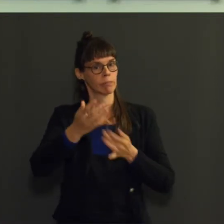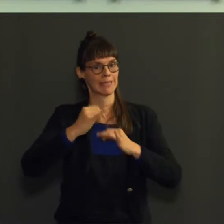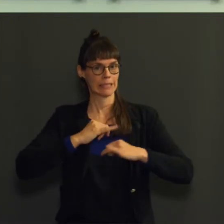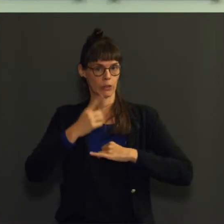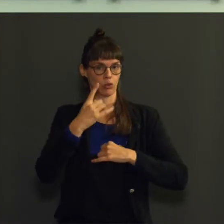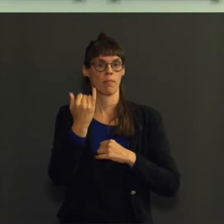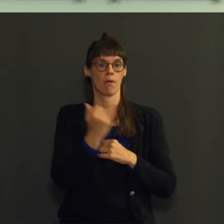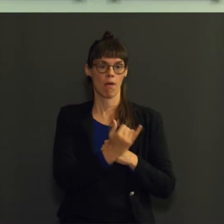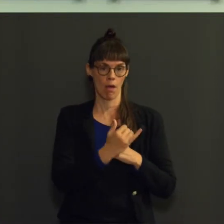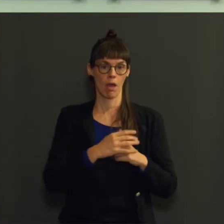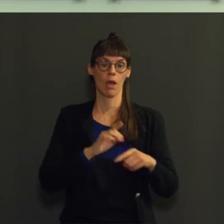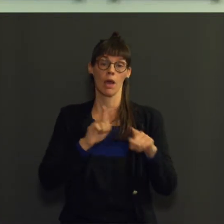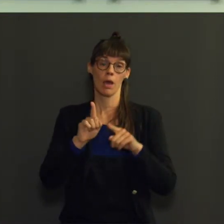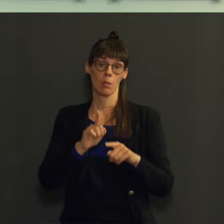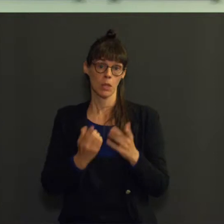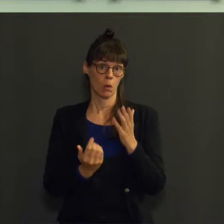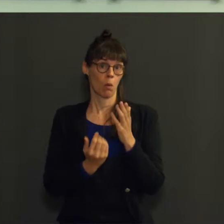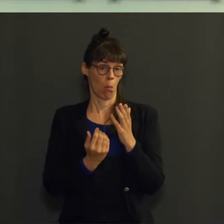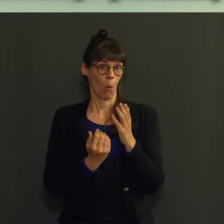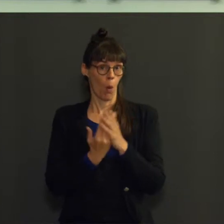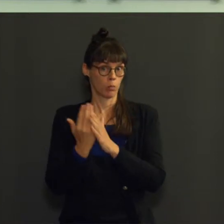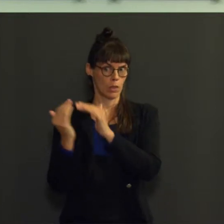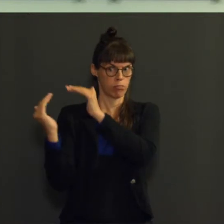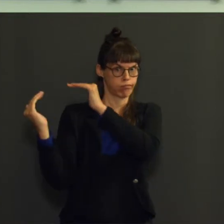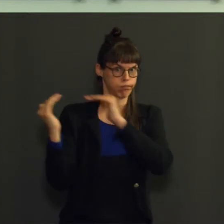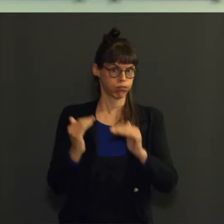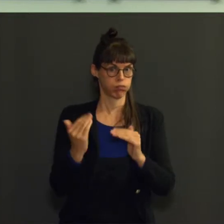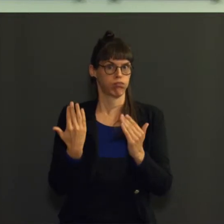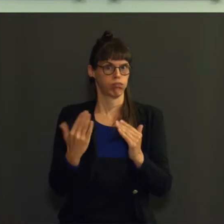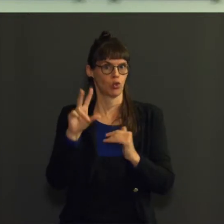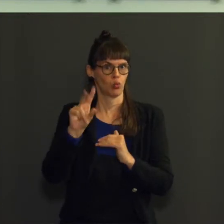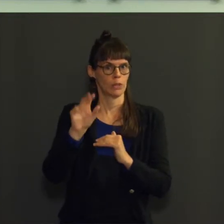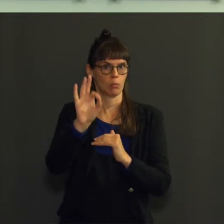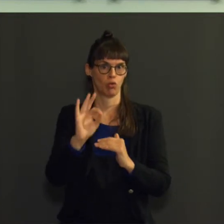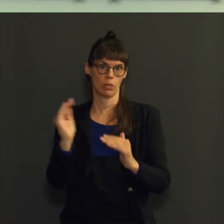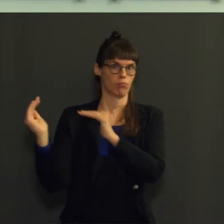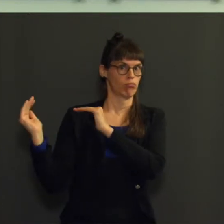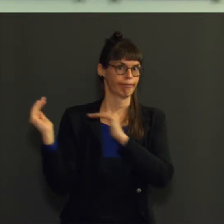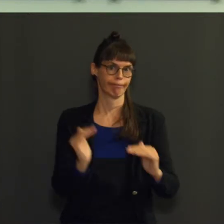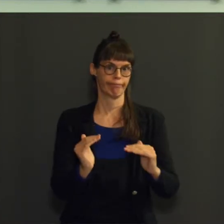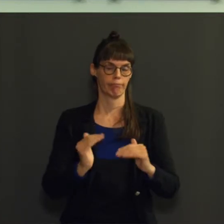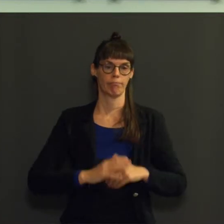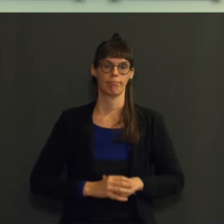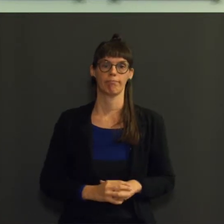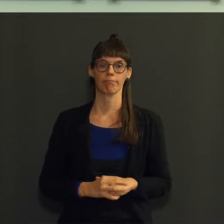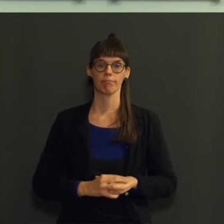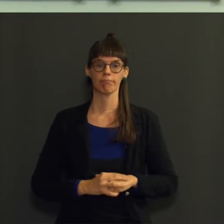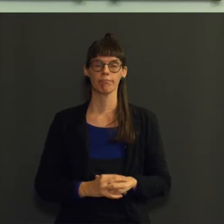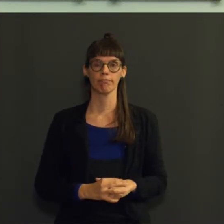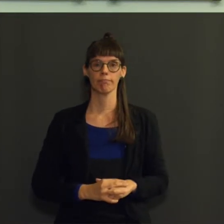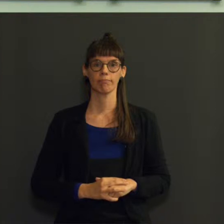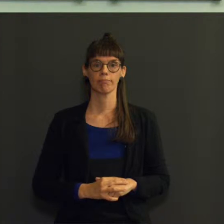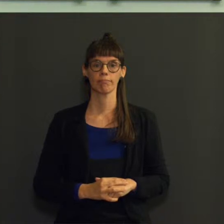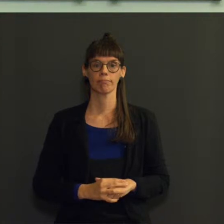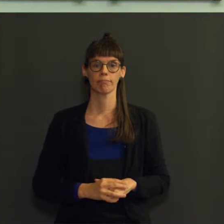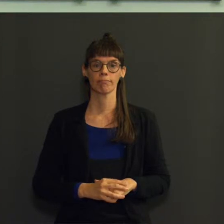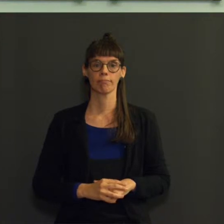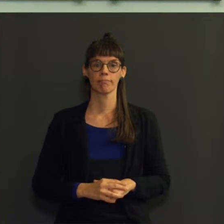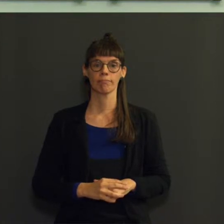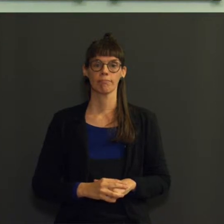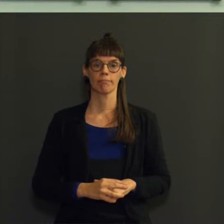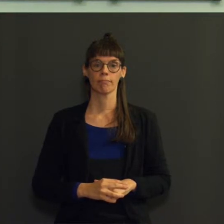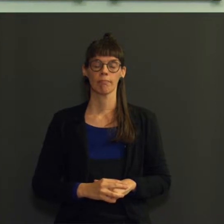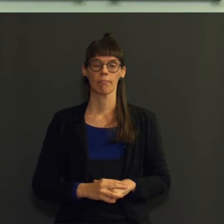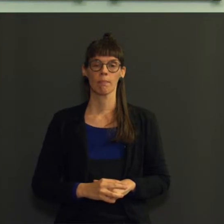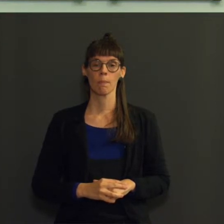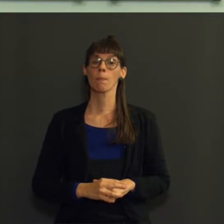dag. En dat is opnieuw een mooie daling van 20% op weekbasis. De daling